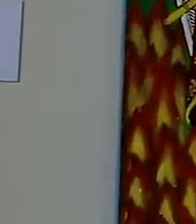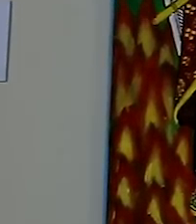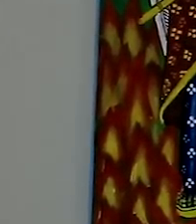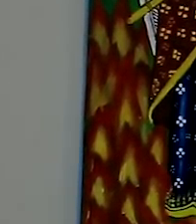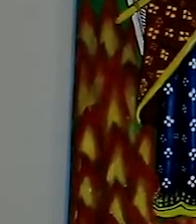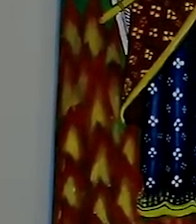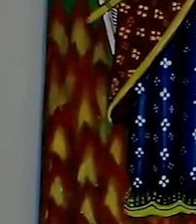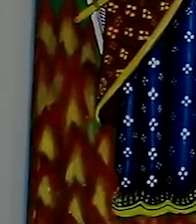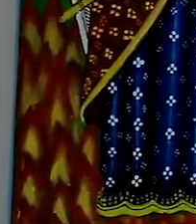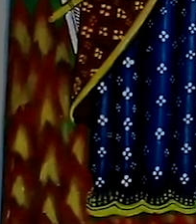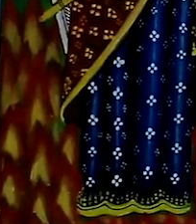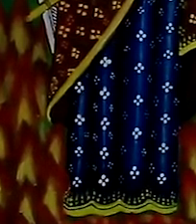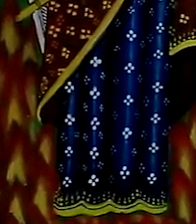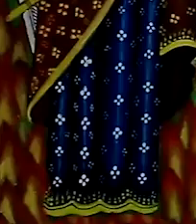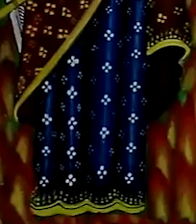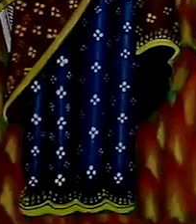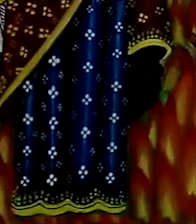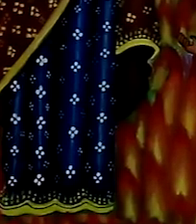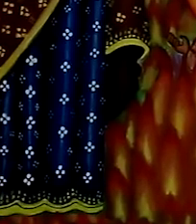እናፍቃታለሁ